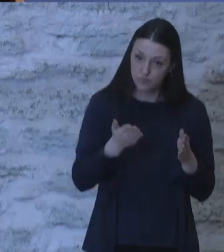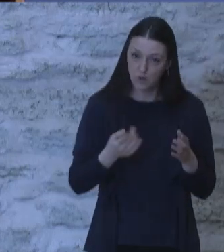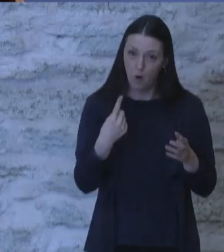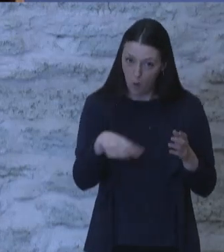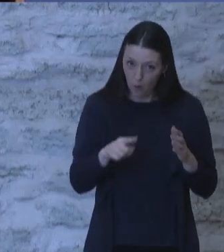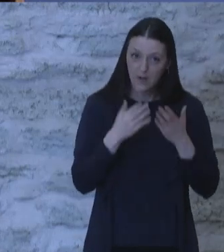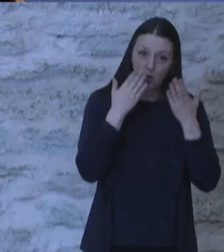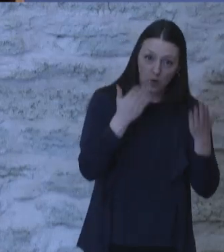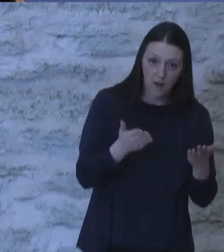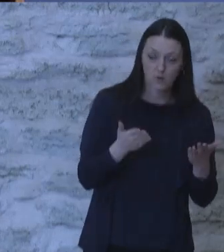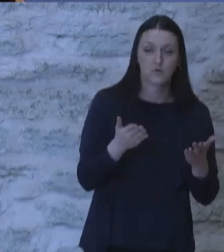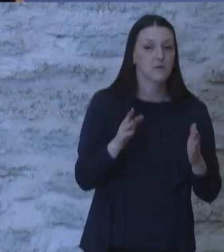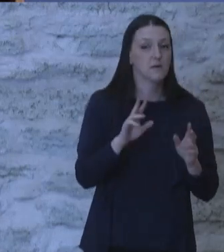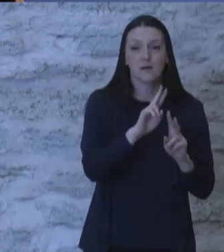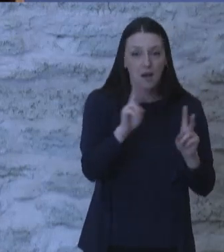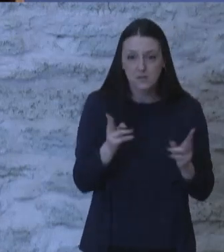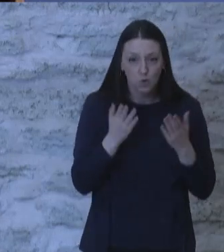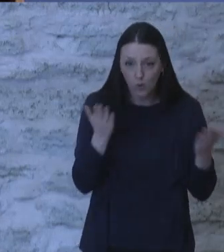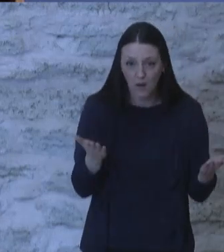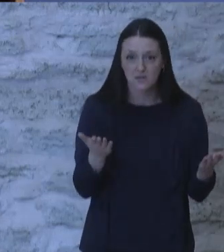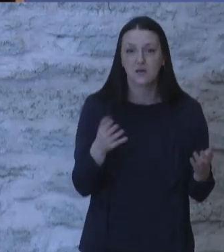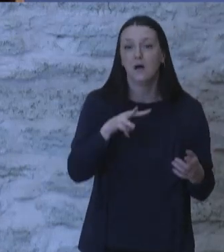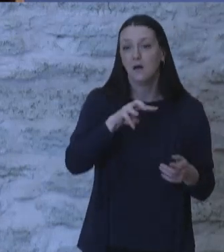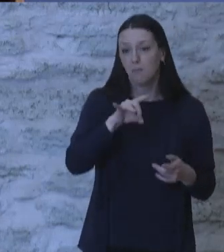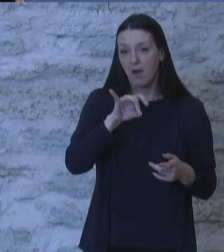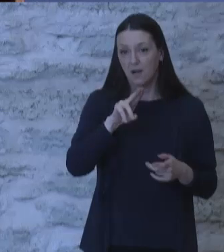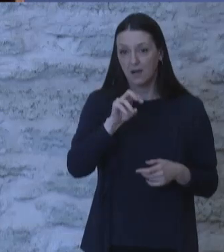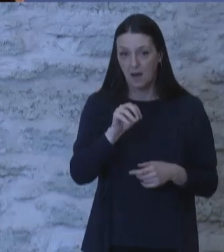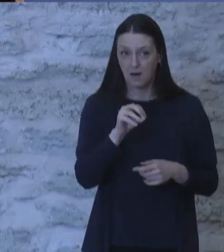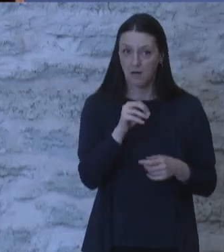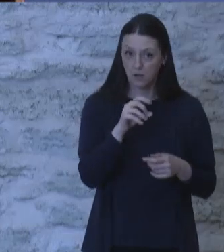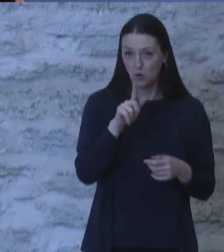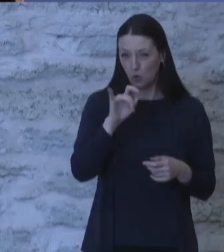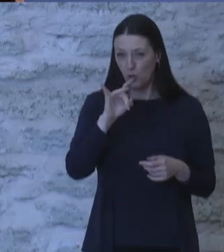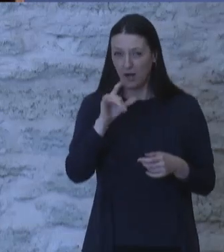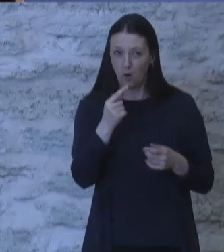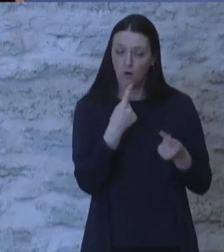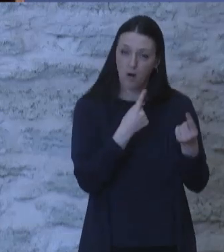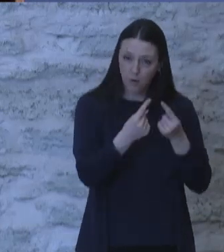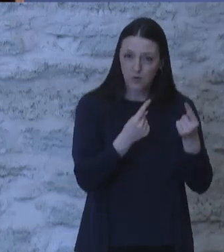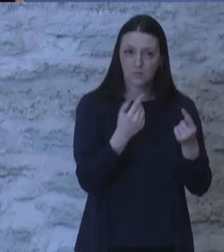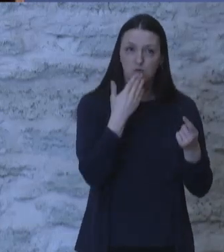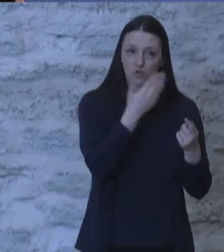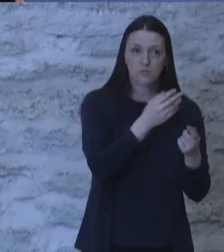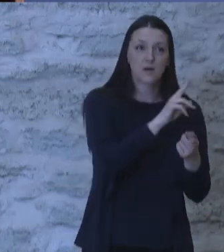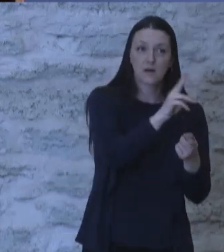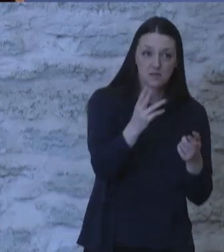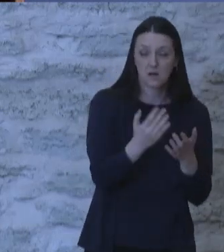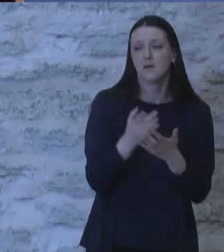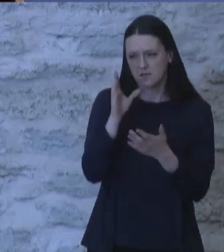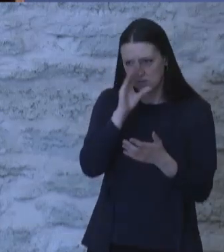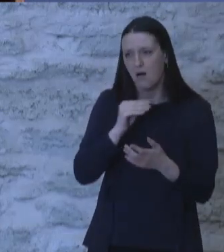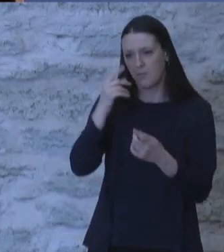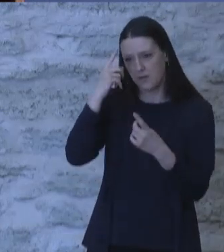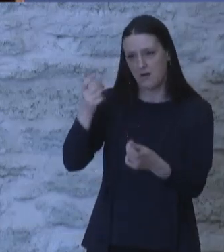tudustati, kellele tudustati, teen Merike Jüri looga selle selgeks, kellega ta tudustas seda, saate selle ringi ka teada.